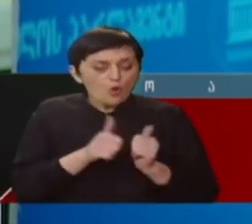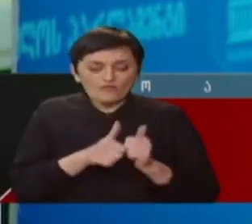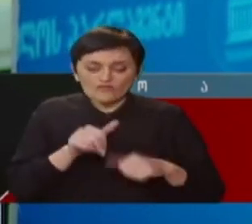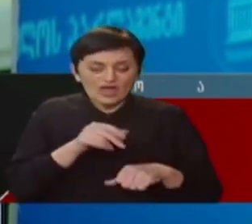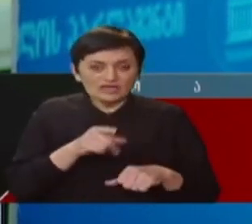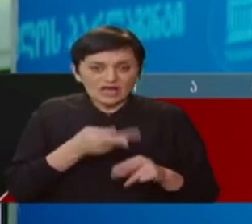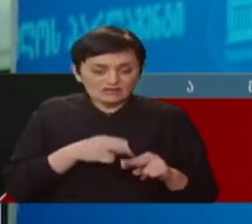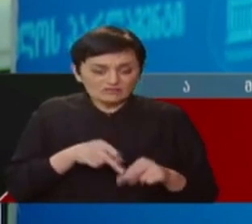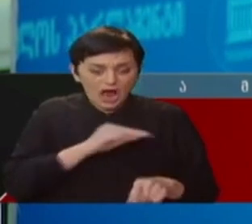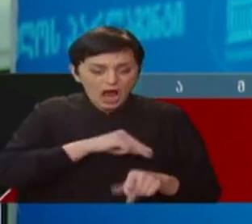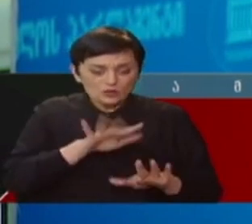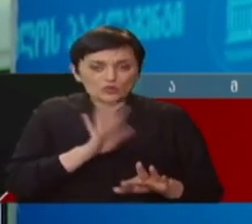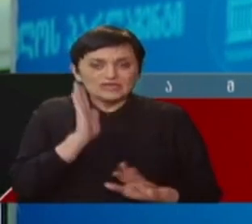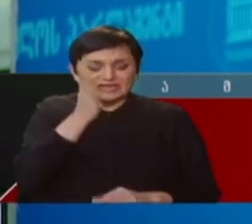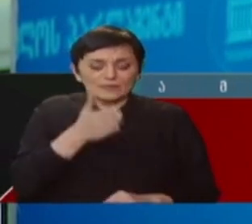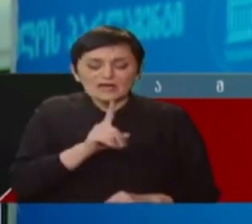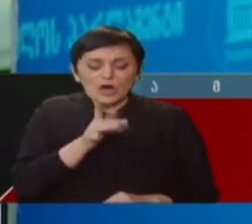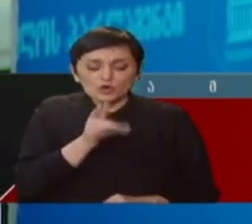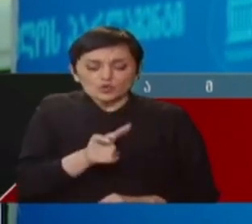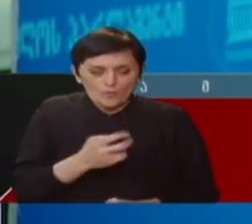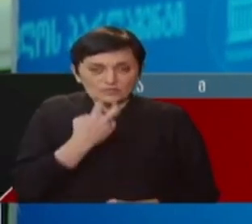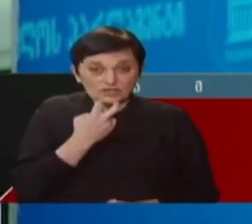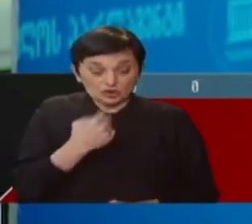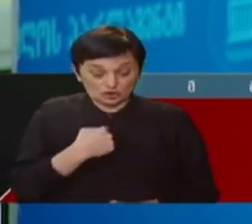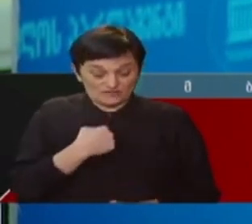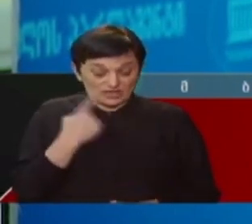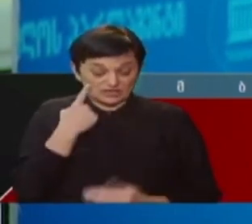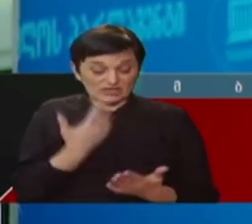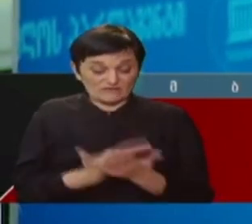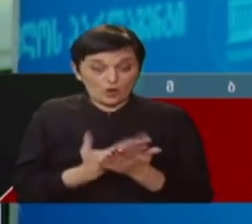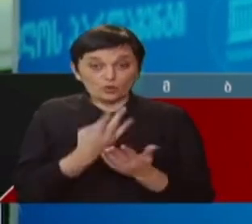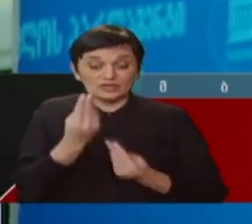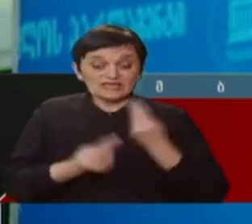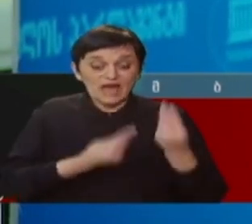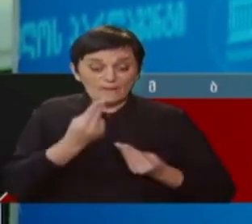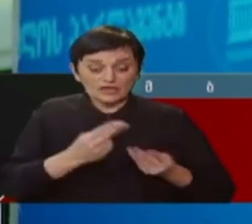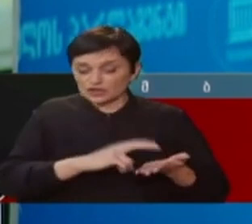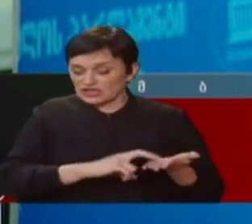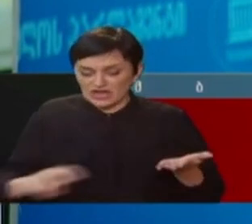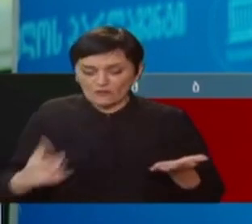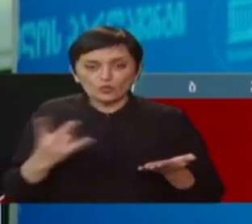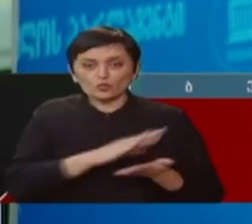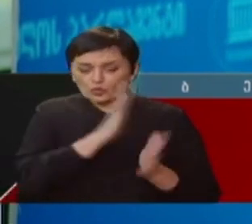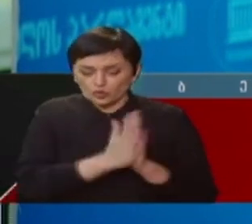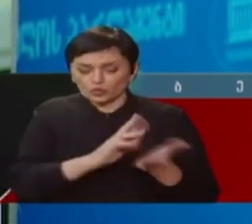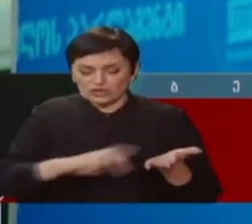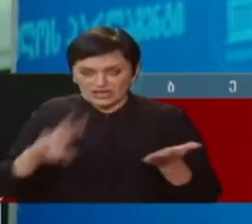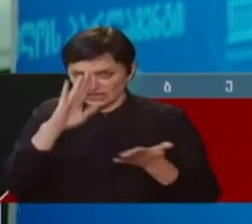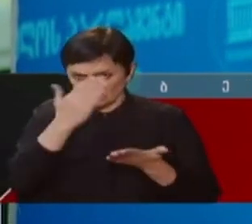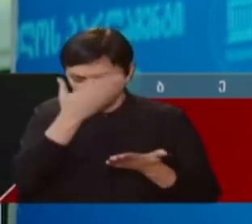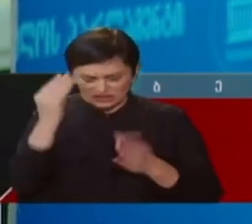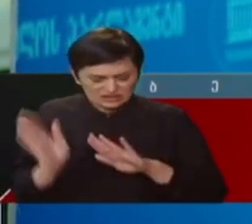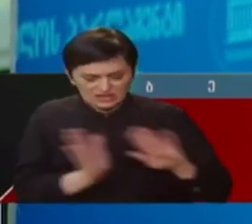გახდება სასაცილო. ჩვენ ახლა ფიქრობთ, რომ რაღაც თვალსაზრისით უნდა გავიდეთ ამ თამაშიდან. საერთოდ უნდა გავიდეთ და დავივიწყოთ